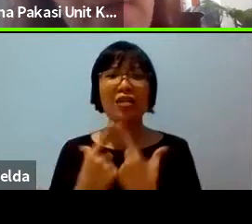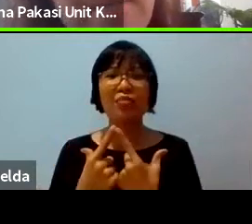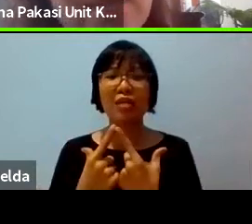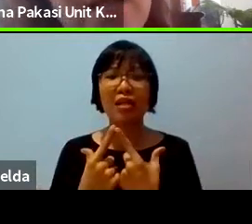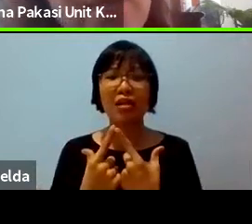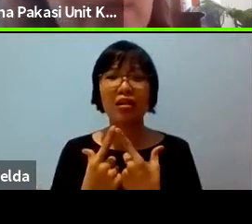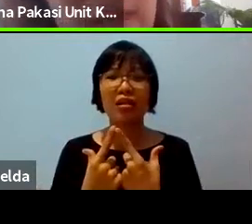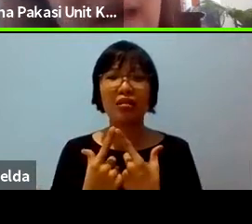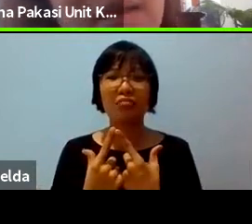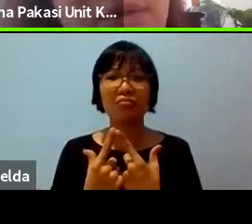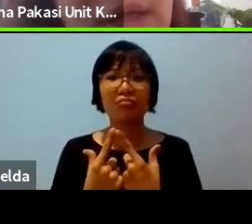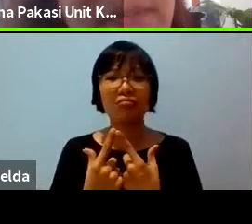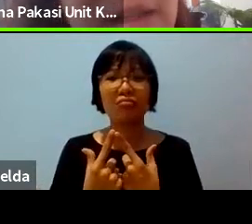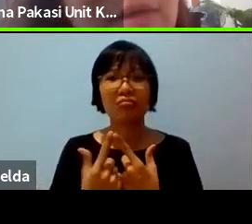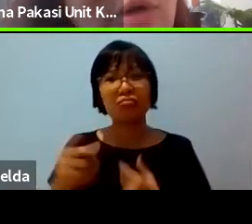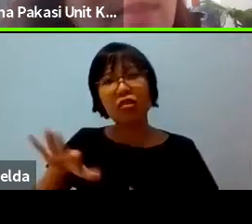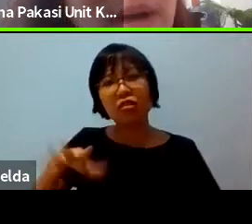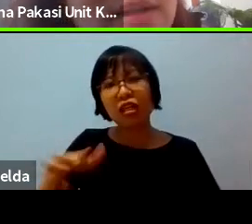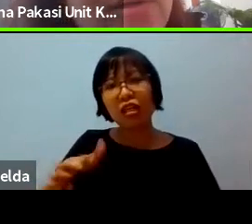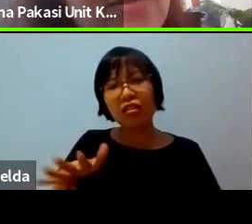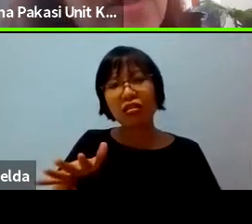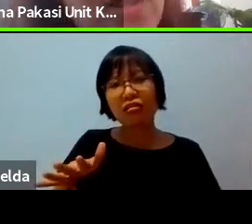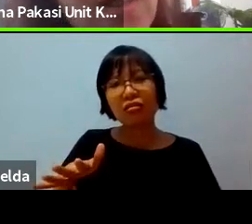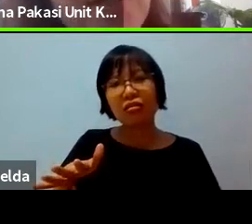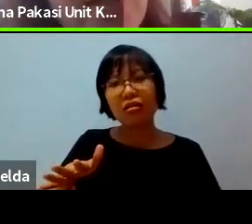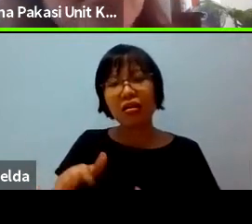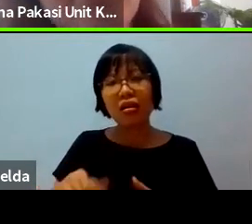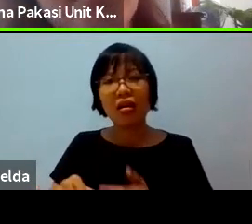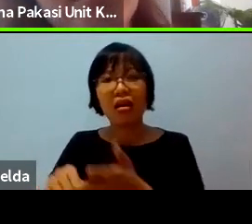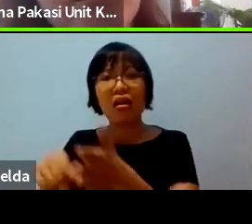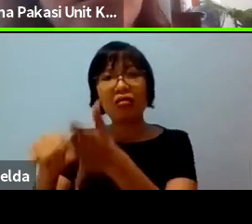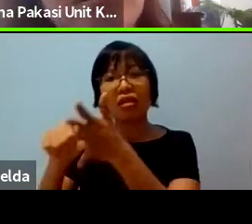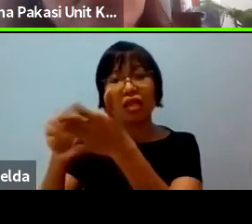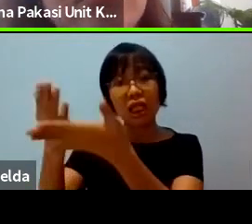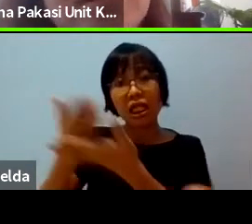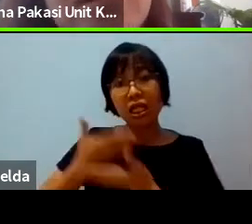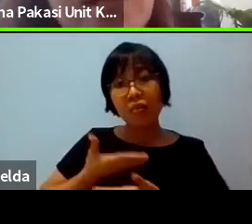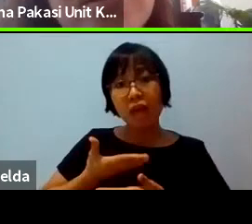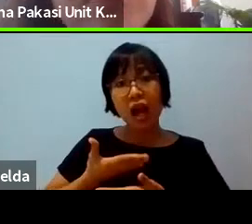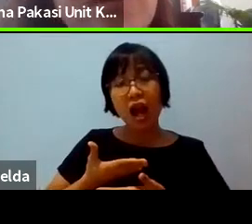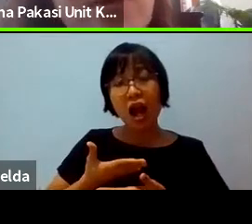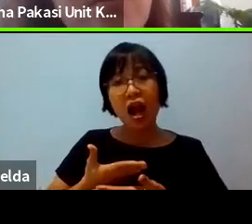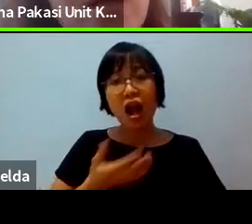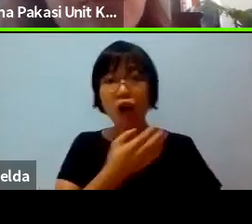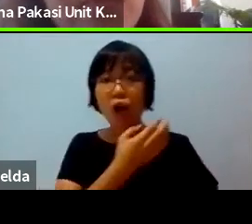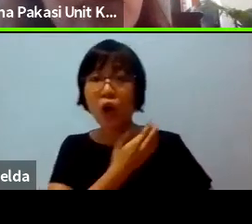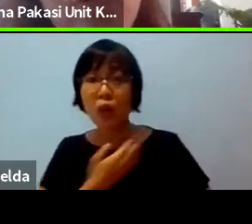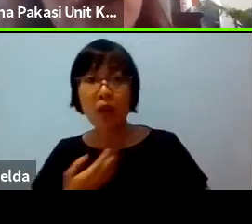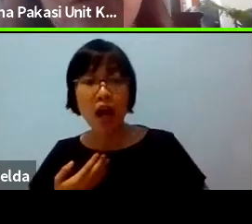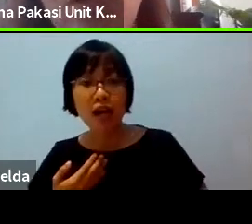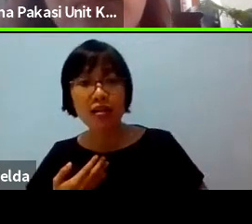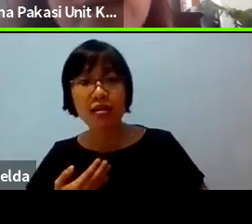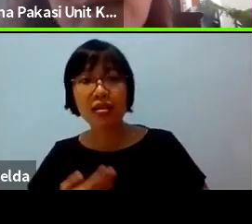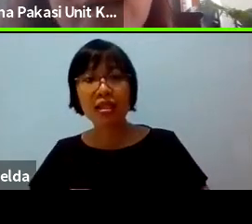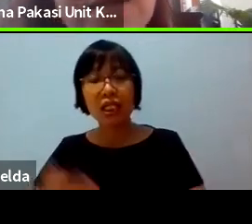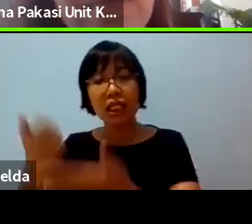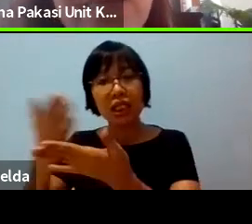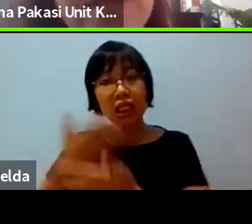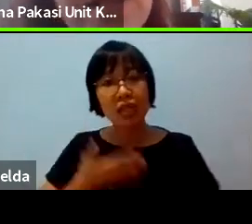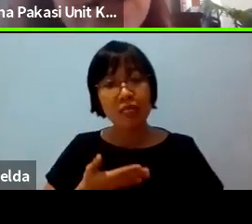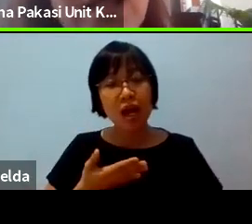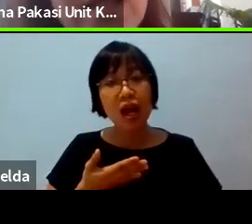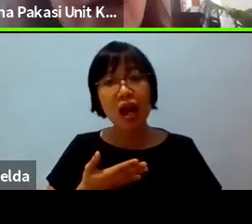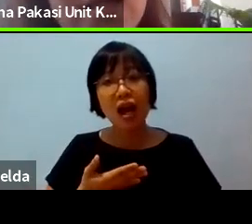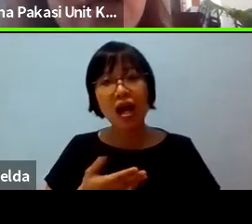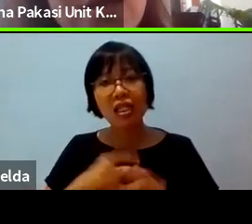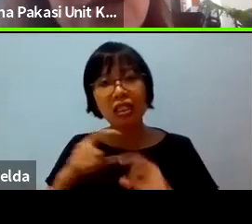mungkin tidak berpihak gitu ya pada korban gitu. Yang sepertinya ini kan udah jelas gitu ya bahwa perempuan ini korban, akan